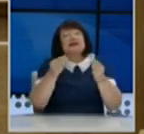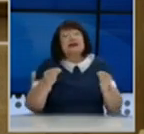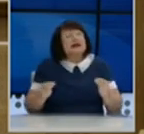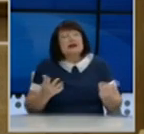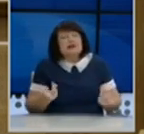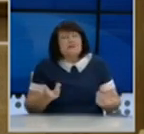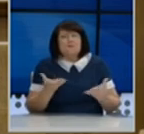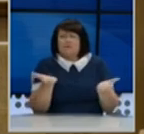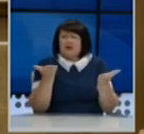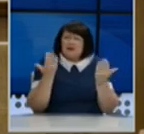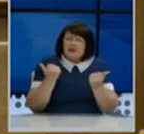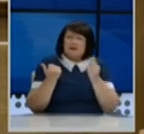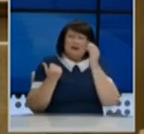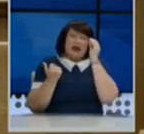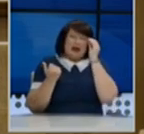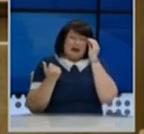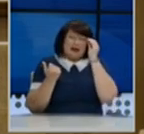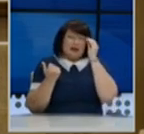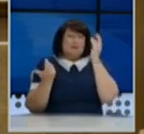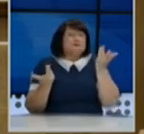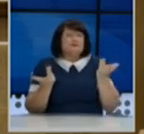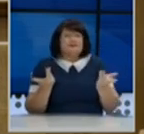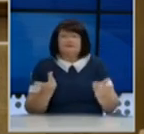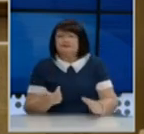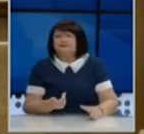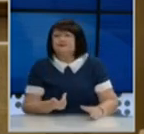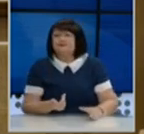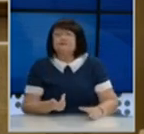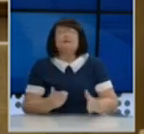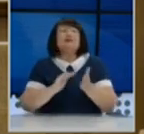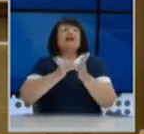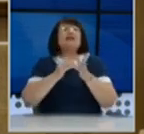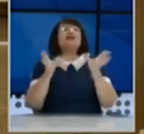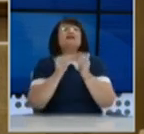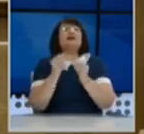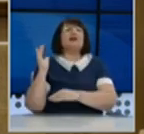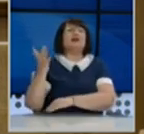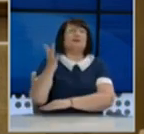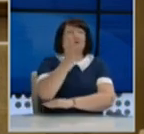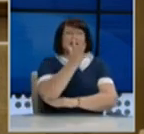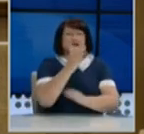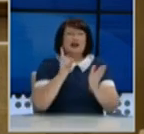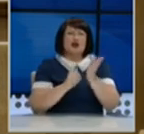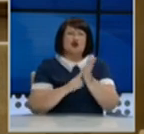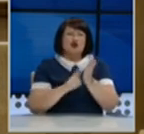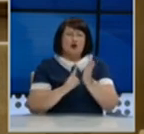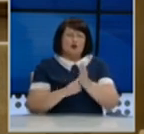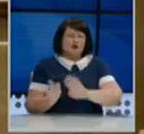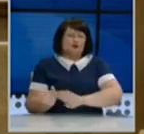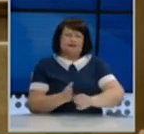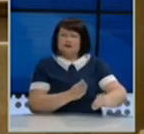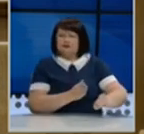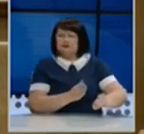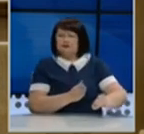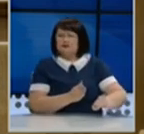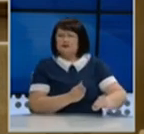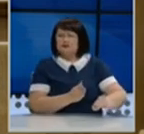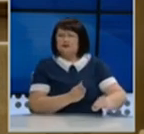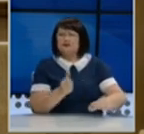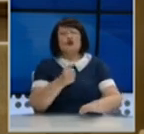Δεν υπάρχει ενεργοποίηση της δασικής υπηρεσίας γιατί την έχετε νομοθετικά αποξενώσει, όχι